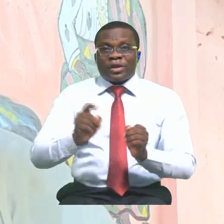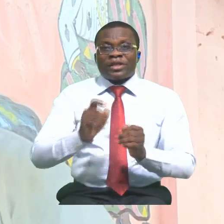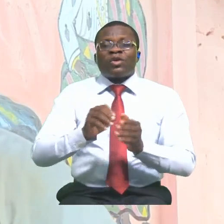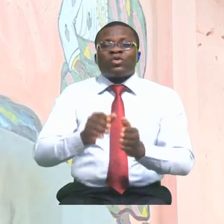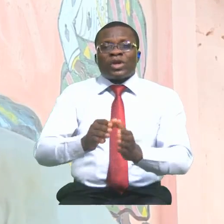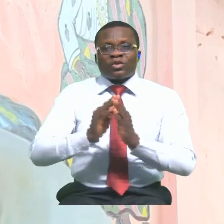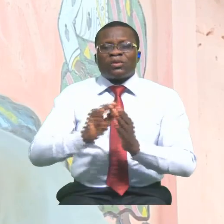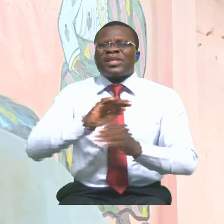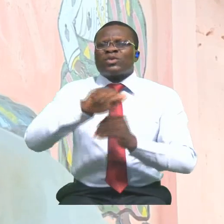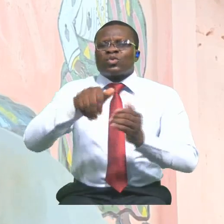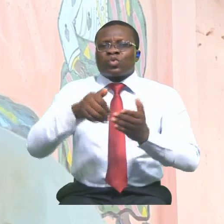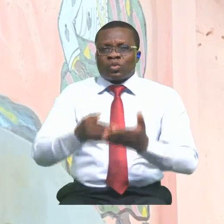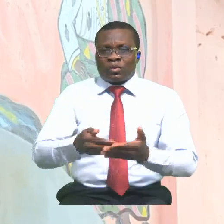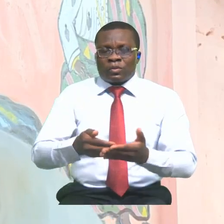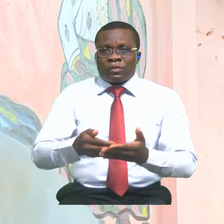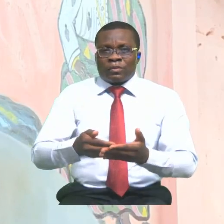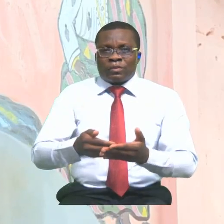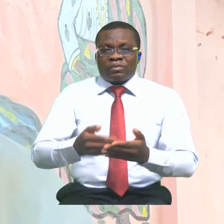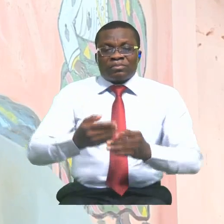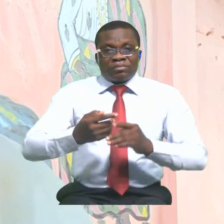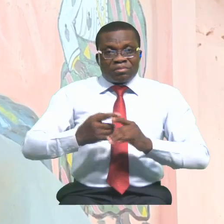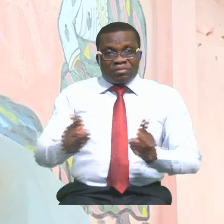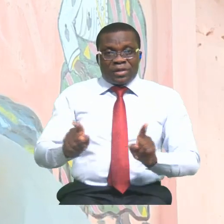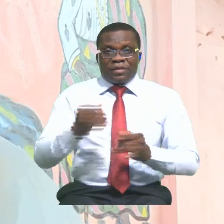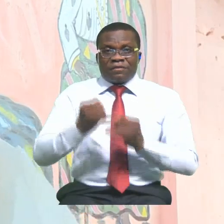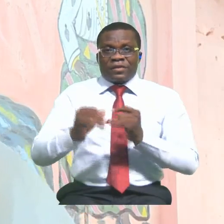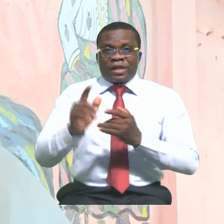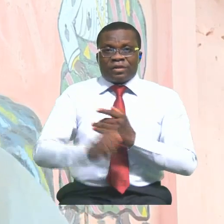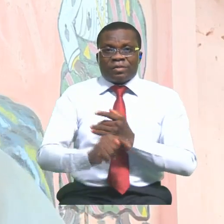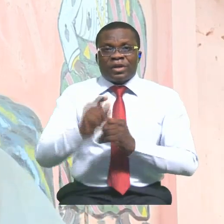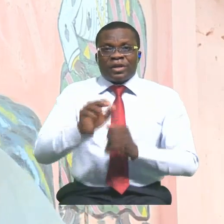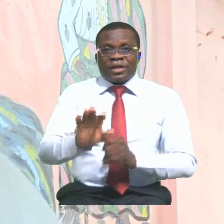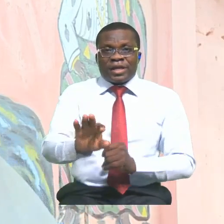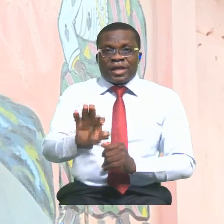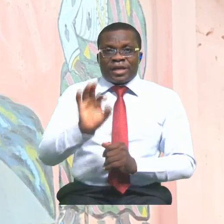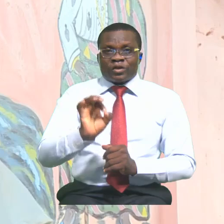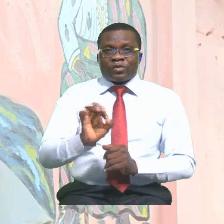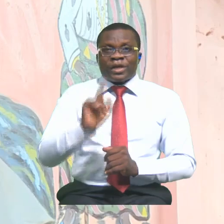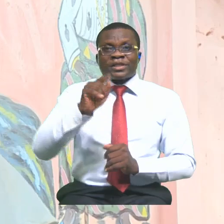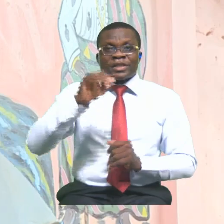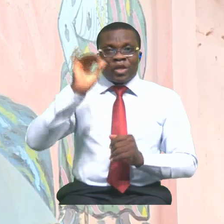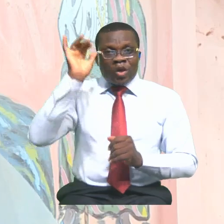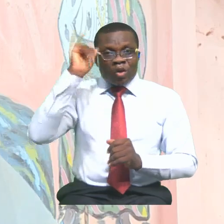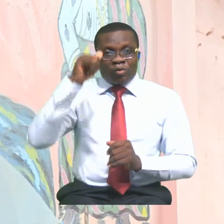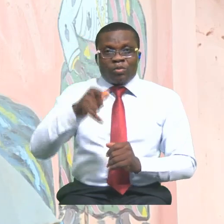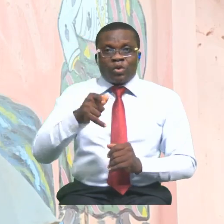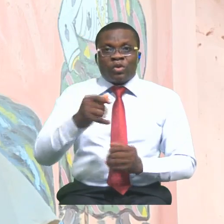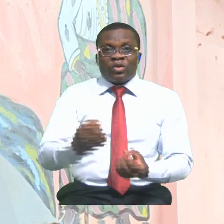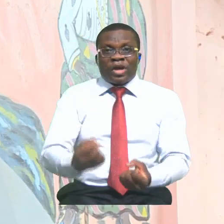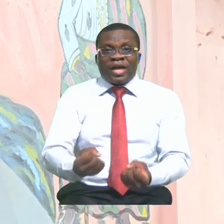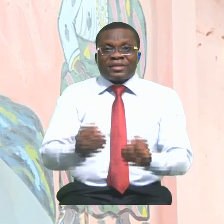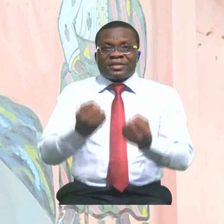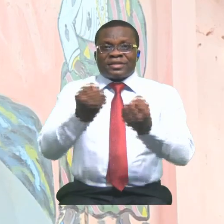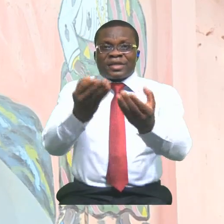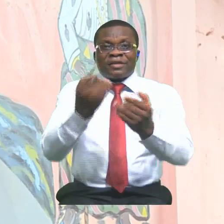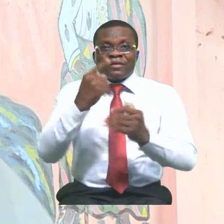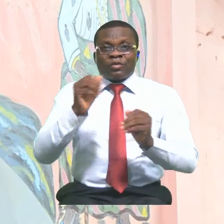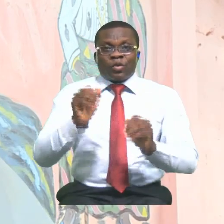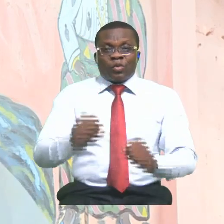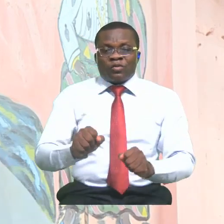demandé tout. Mais finalement, il a choisi un bœuf en sacrifice pour